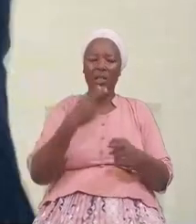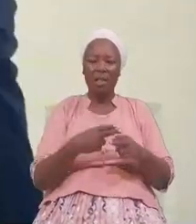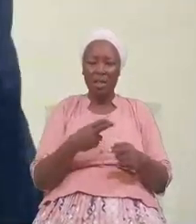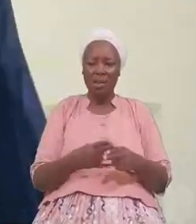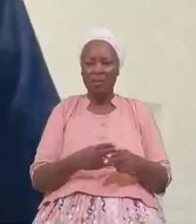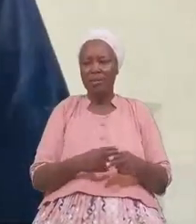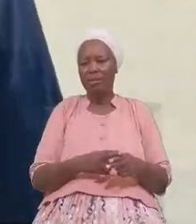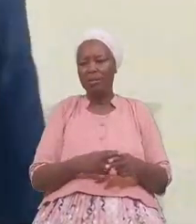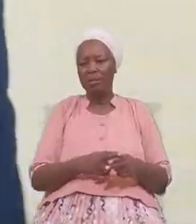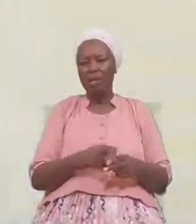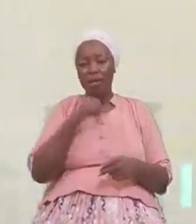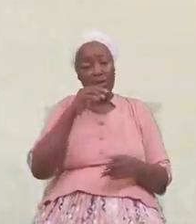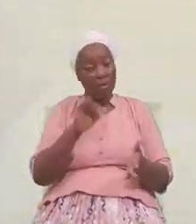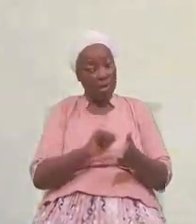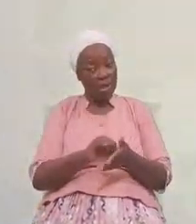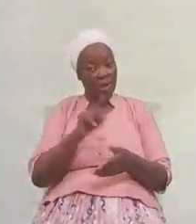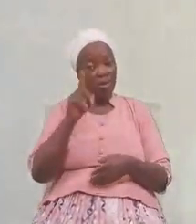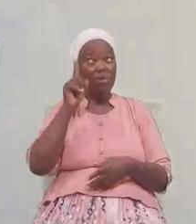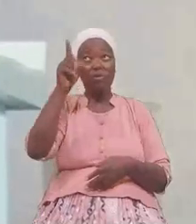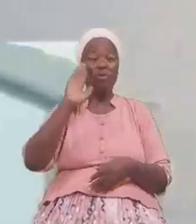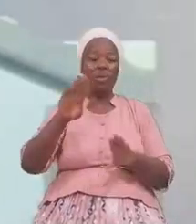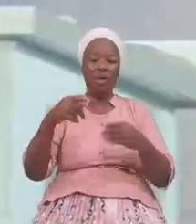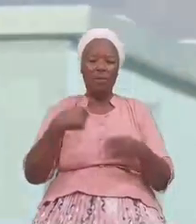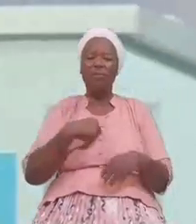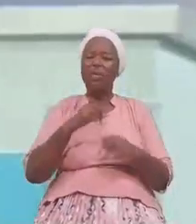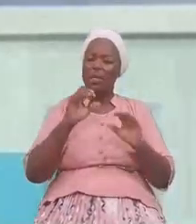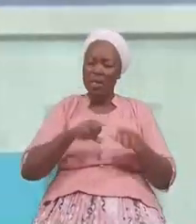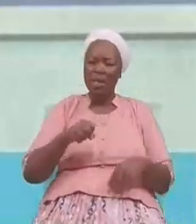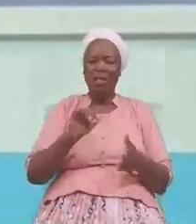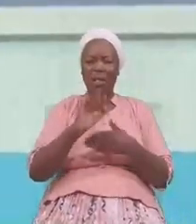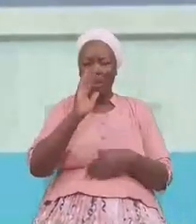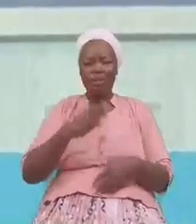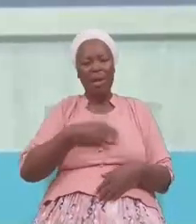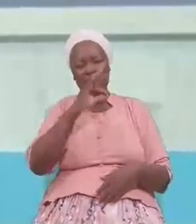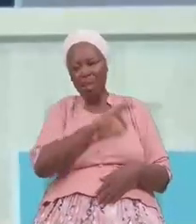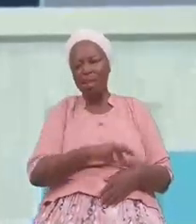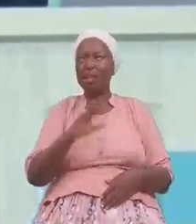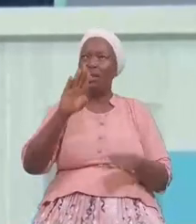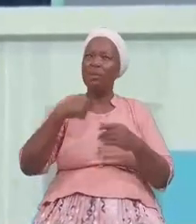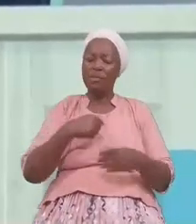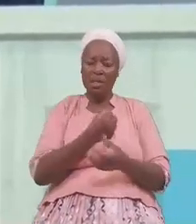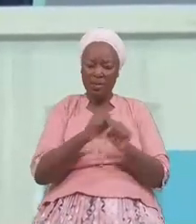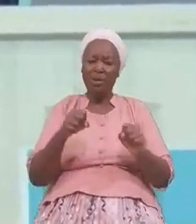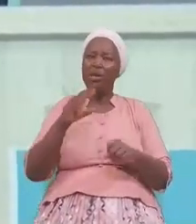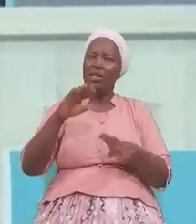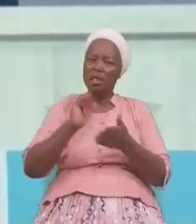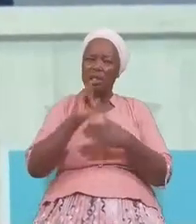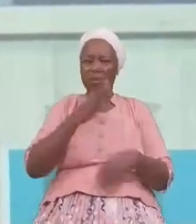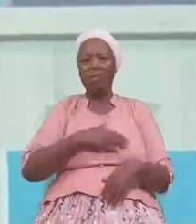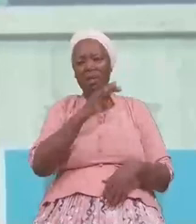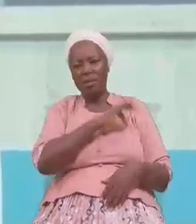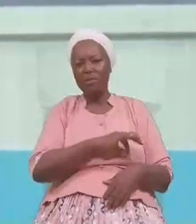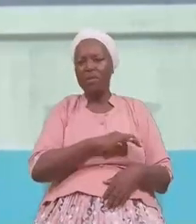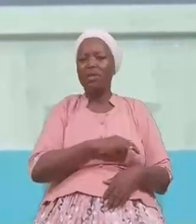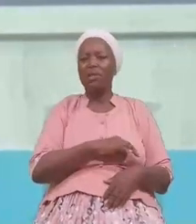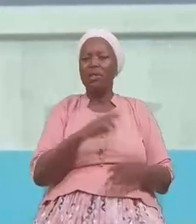C'est pas que tu me donnes. Déjà, c'est pourquoi il est venu. Donne-moi le salut. C'est pourquoi il est venu. Donne-moi la guérison. C'est pourquoi il est